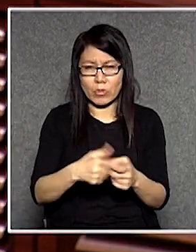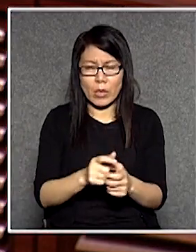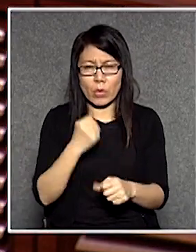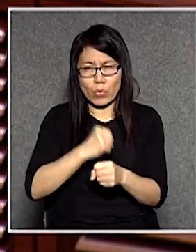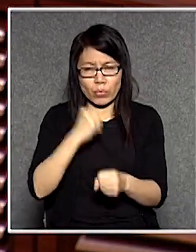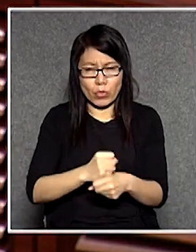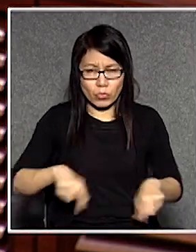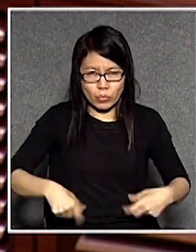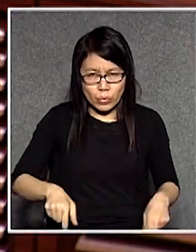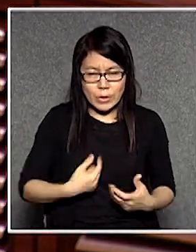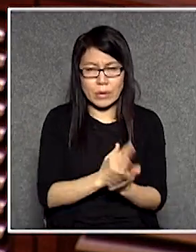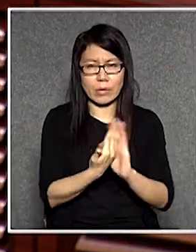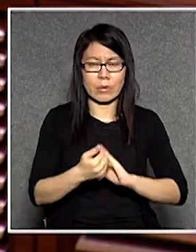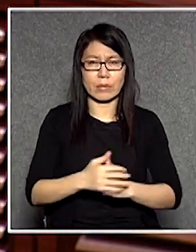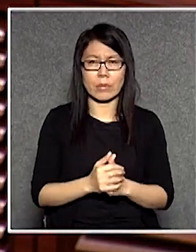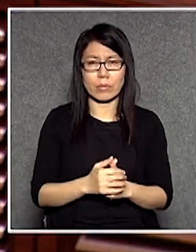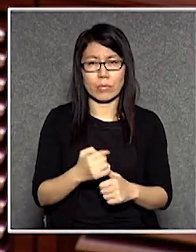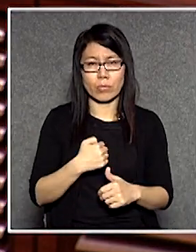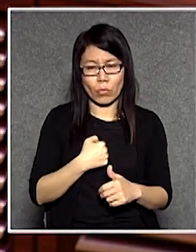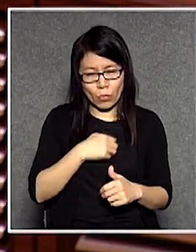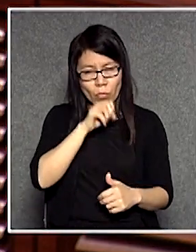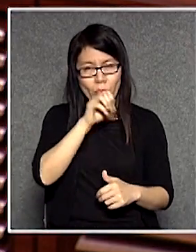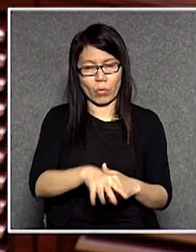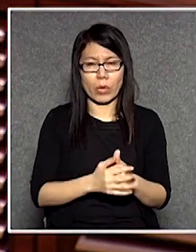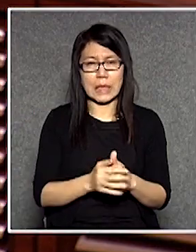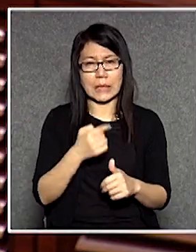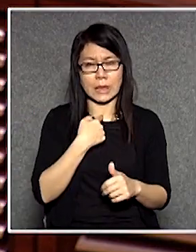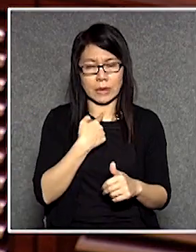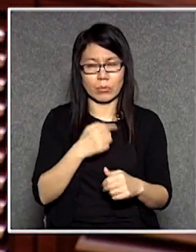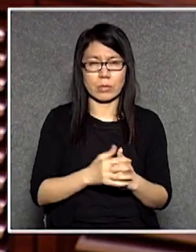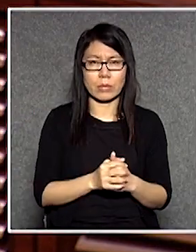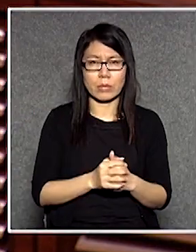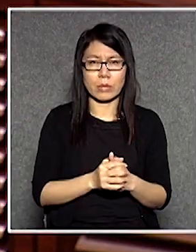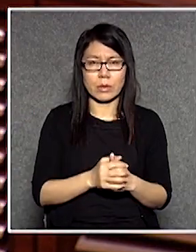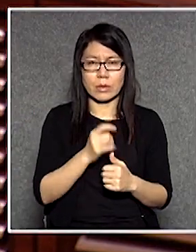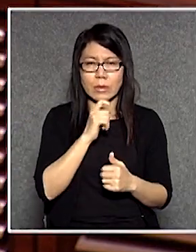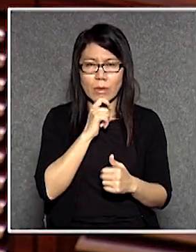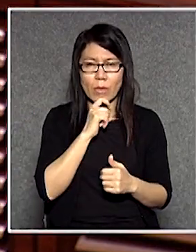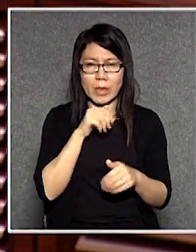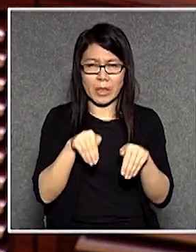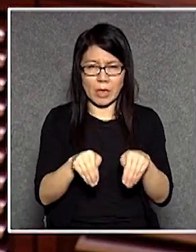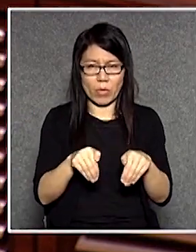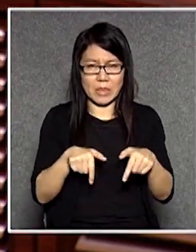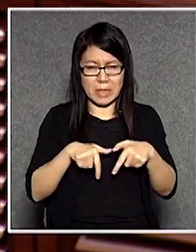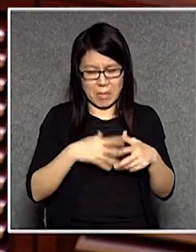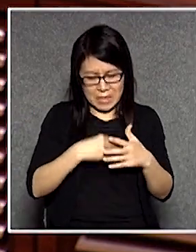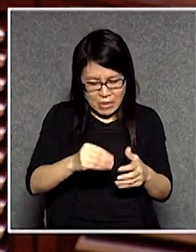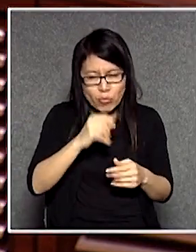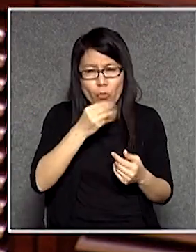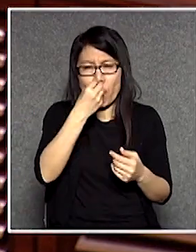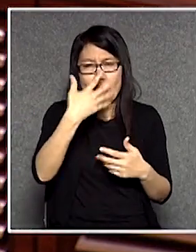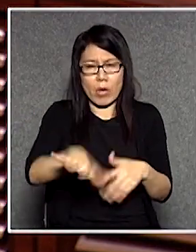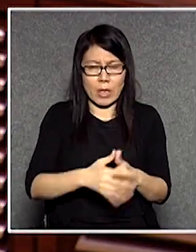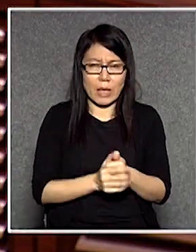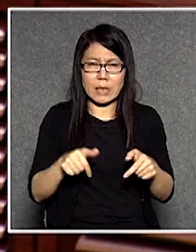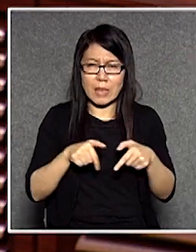支，我就說應該是將一些被狗吃了良心、無